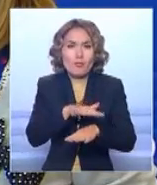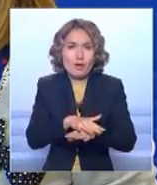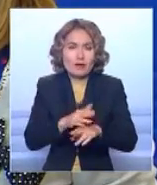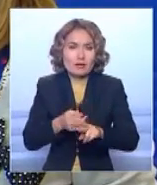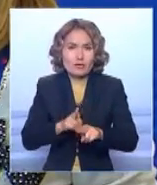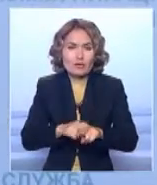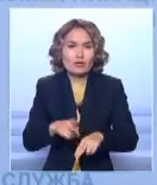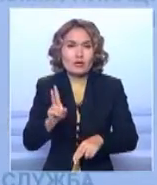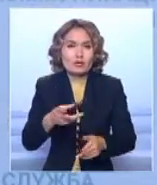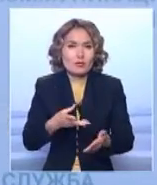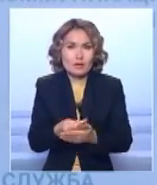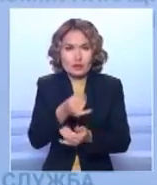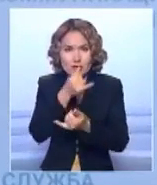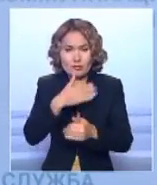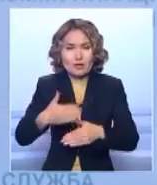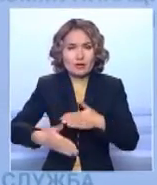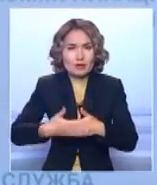алған еді.